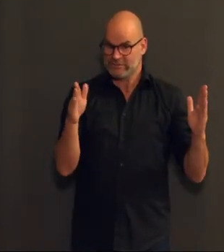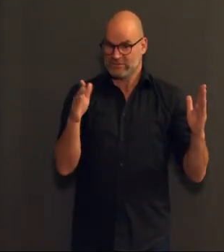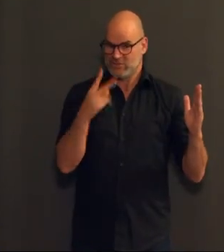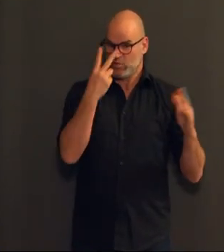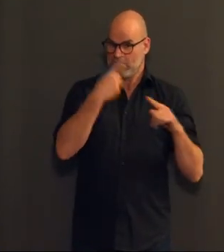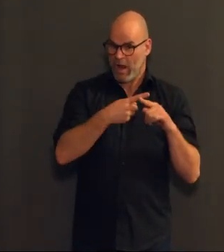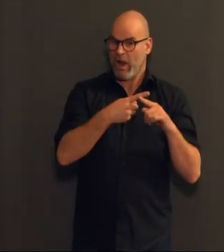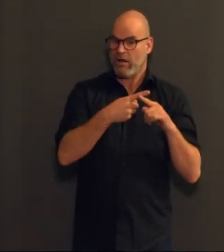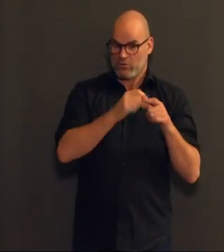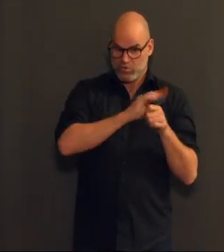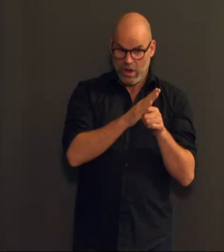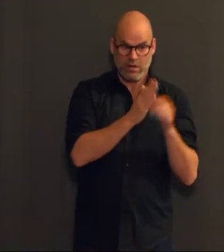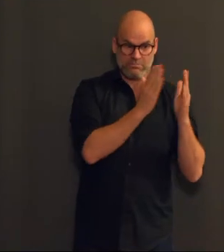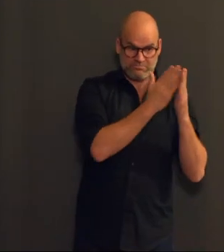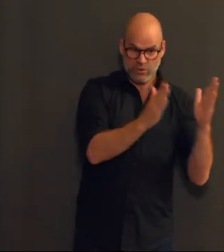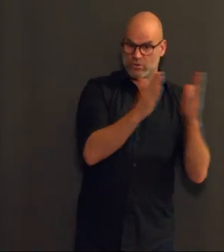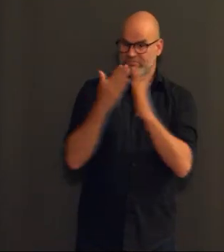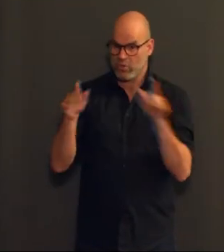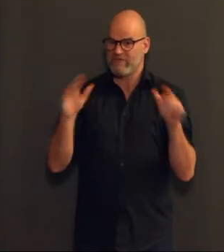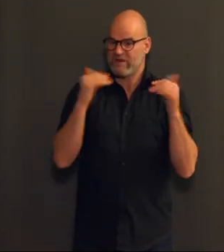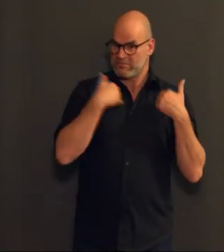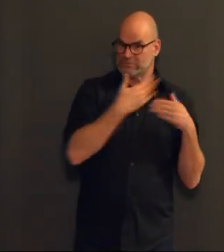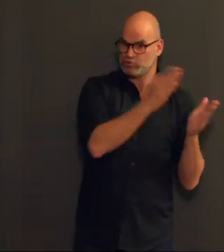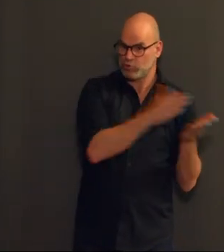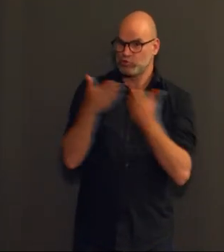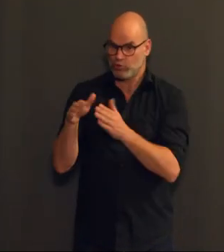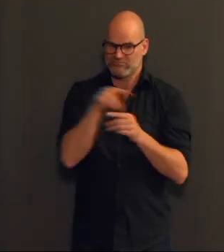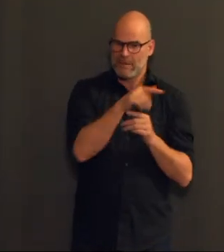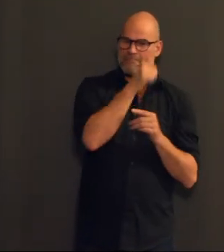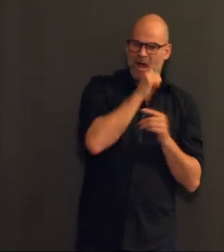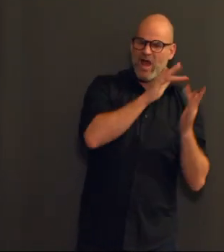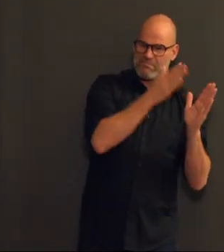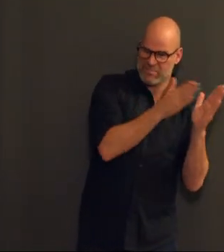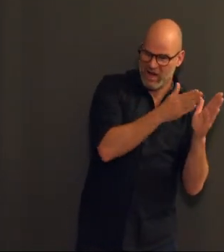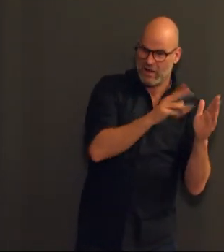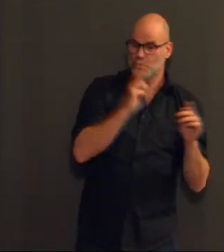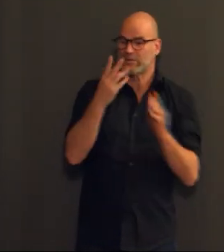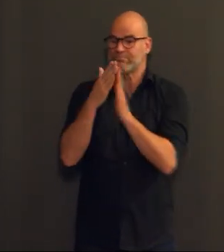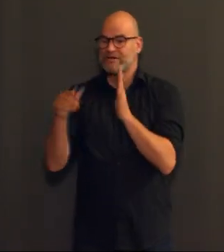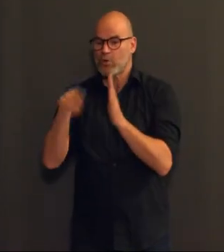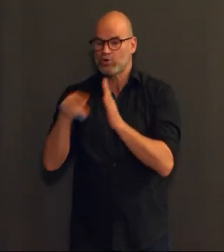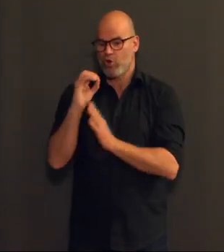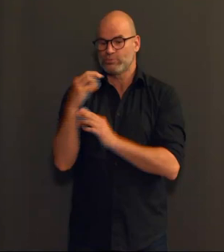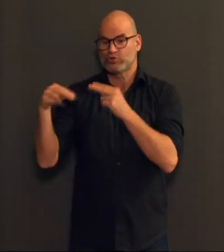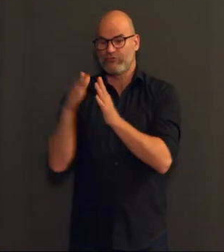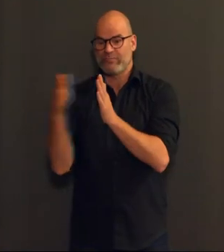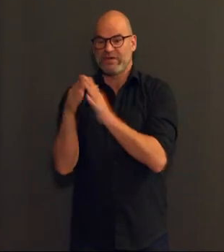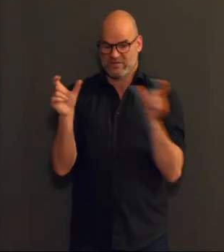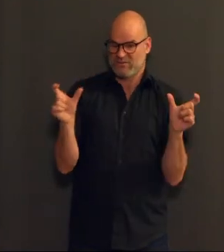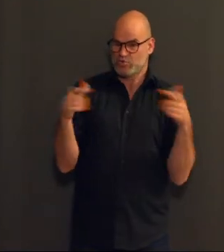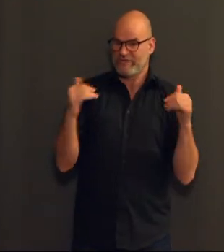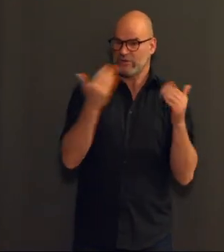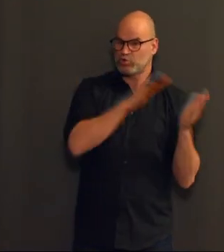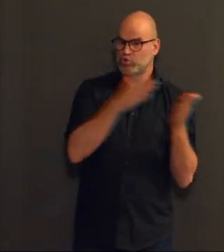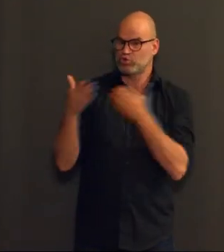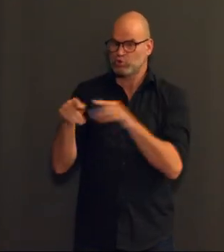in oktober-november. De eerste drie maanden van 2021 zaten we nog in de nasleep van die tweede